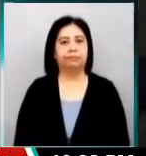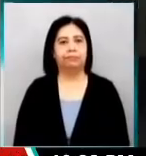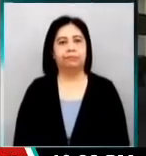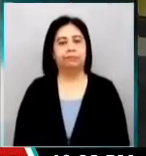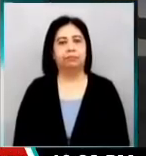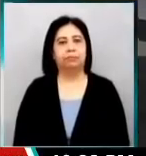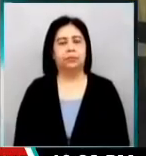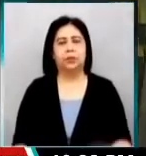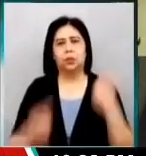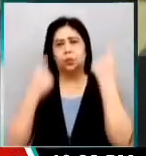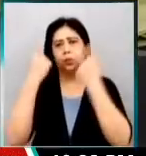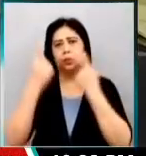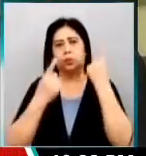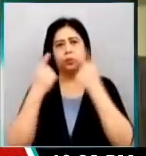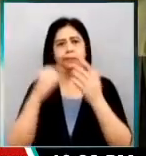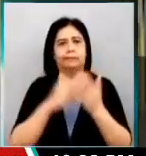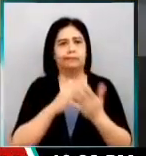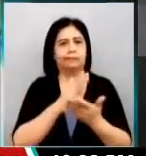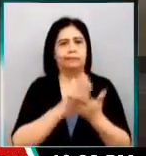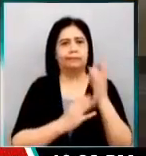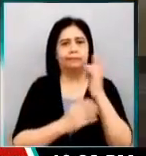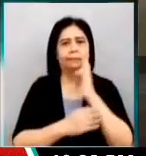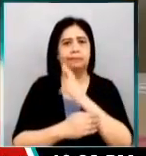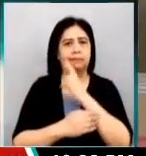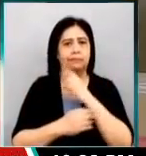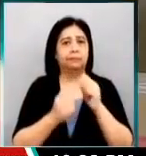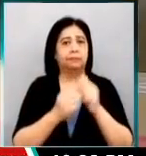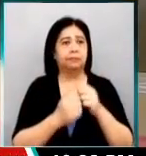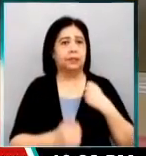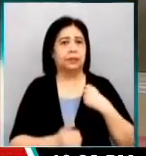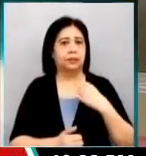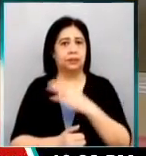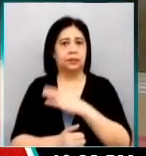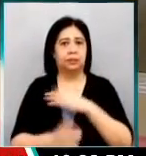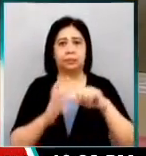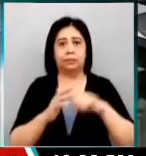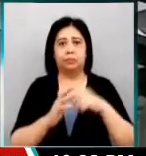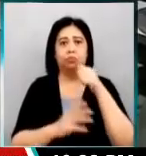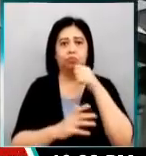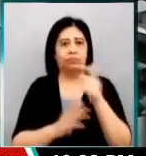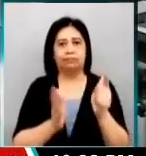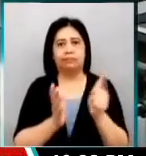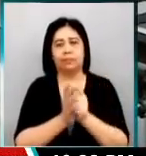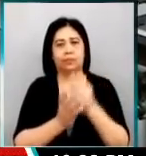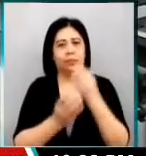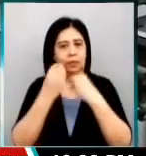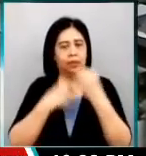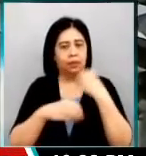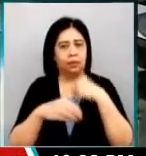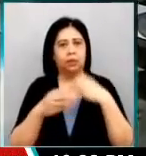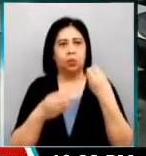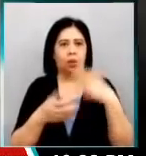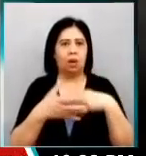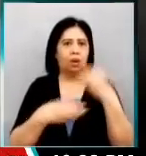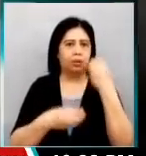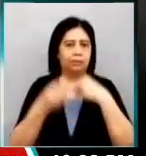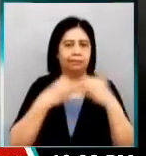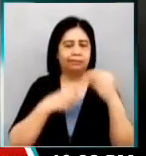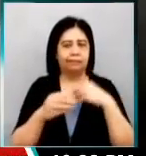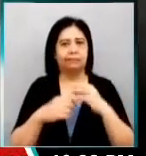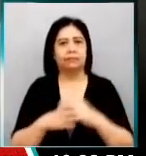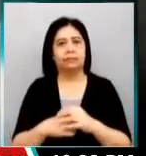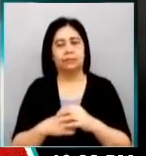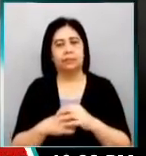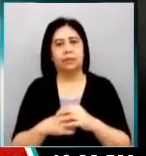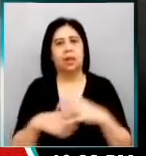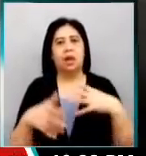Namomroblema na naman ang ilang restaurant pati kanilang staff. Simula bukas, bawal na kasi ang dine-in at alfresco o open-air dining. Take-out at